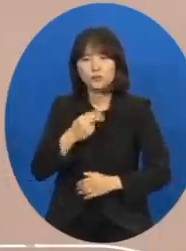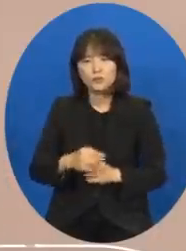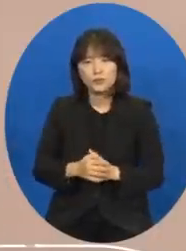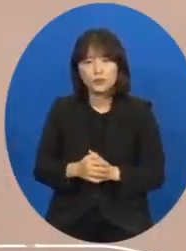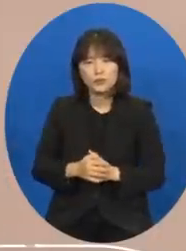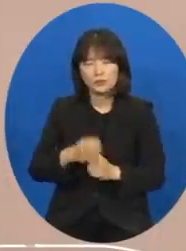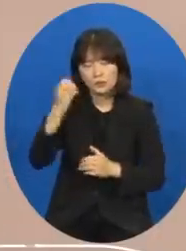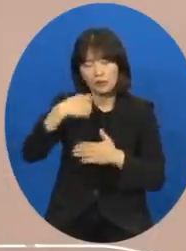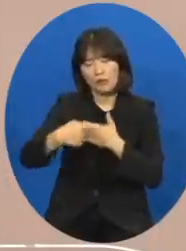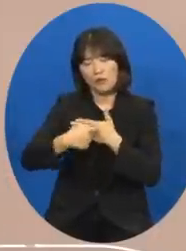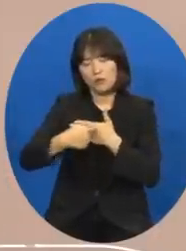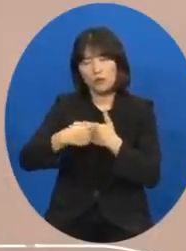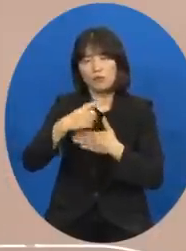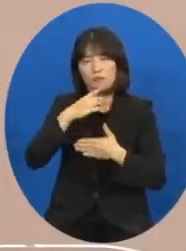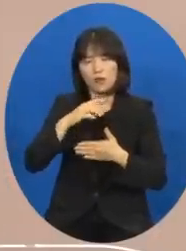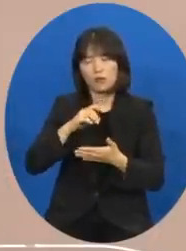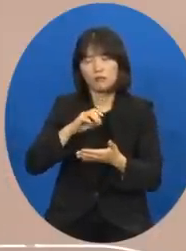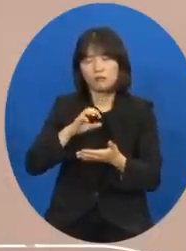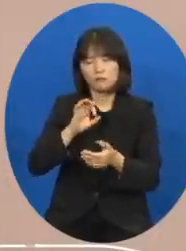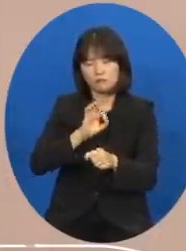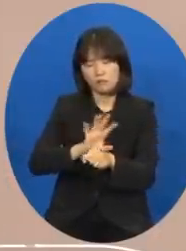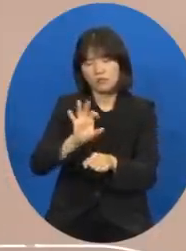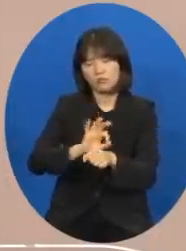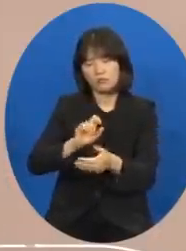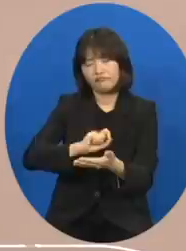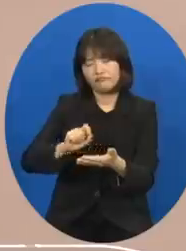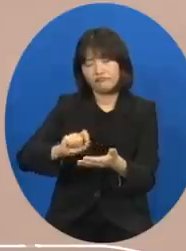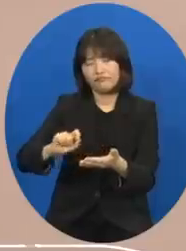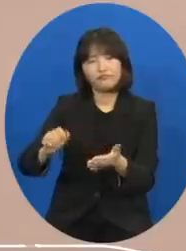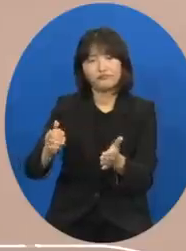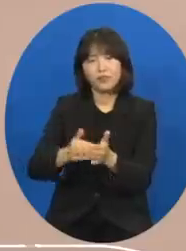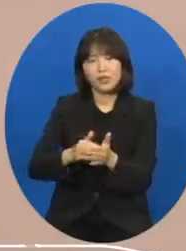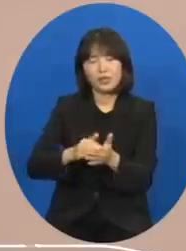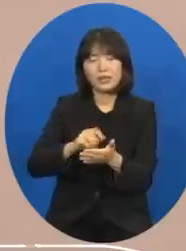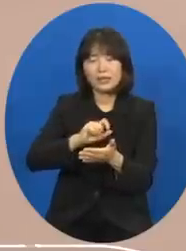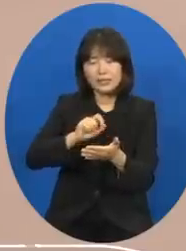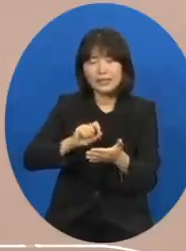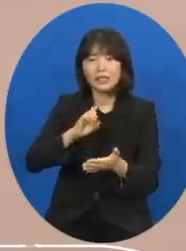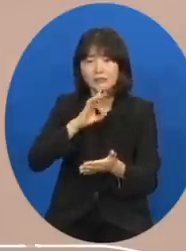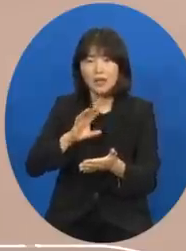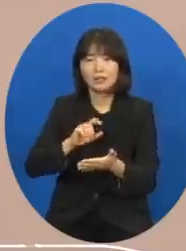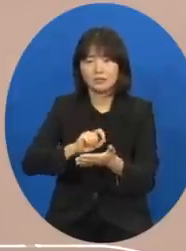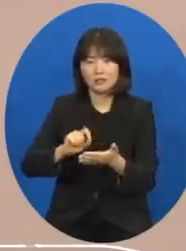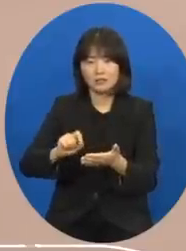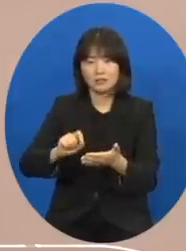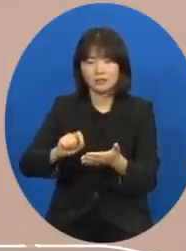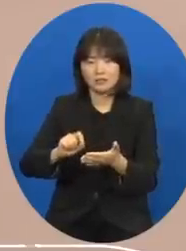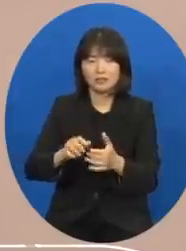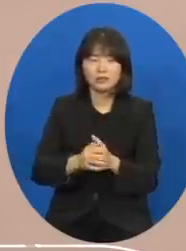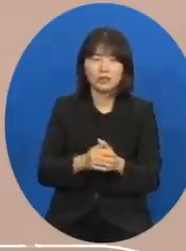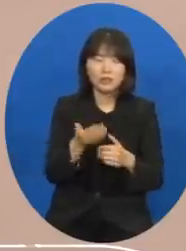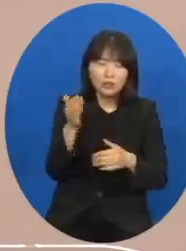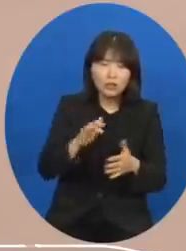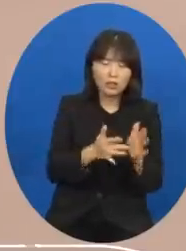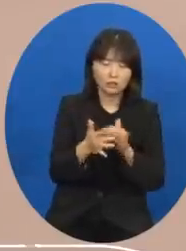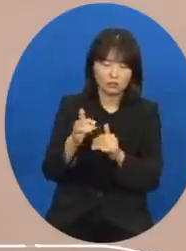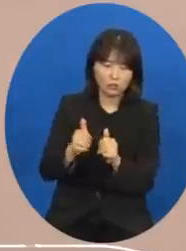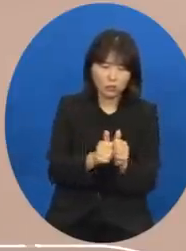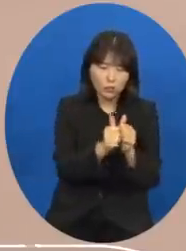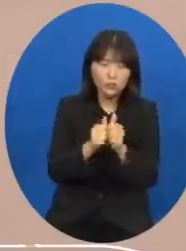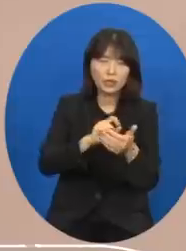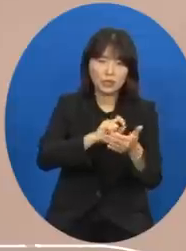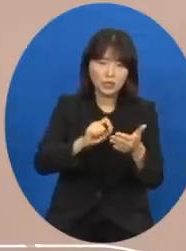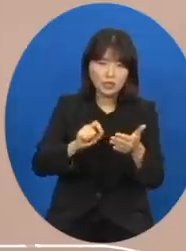그냥 형식적으로 건성으로 쓰는 거예요. 일기만 쓰는 거죠. 그러나 예수 동의 일기를 쓰자고 하는